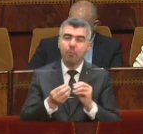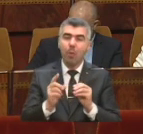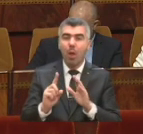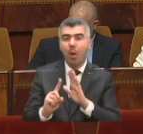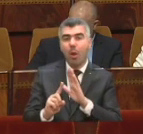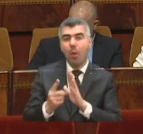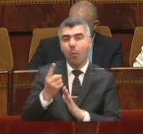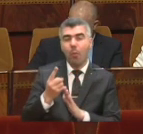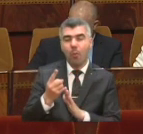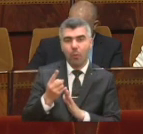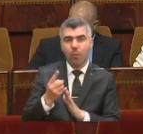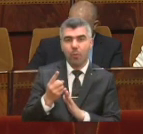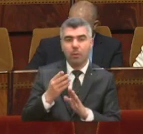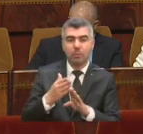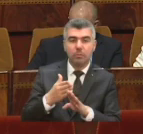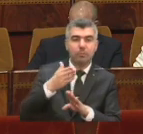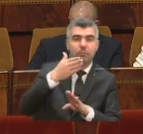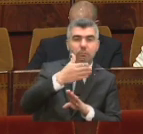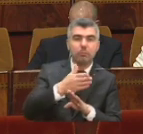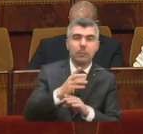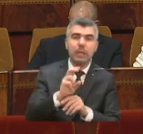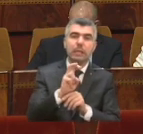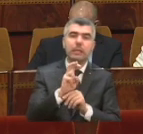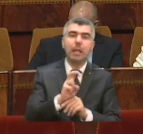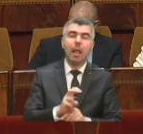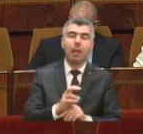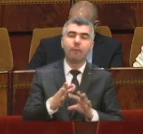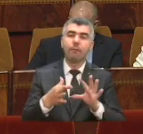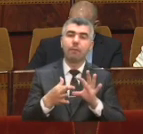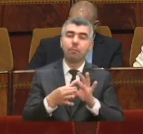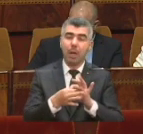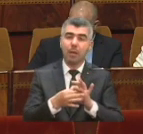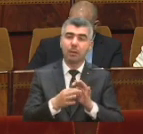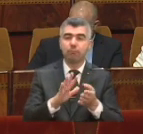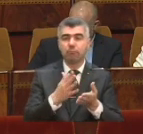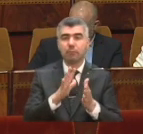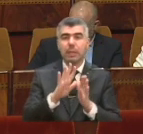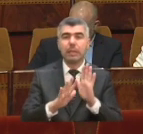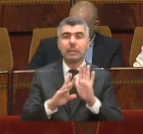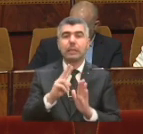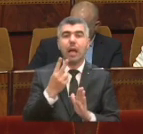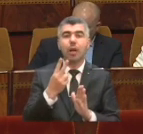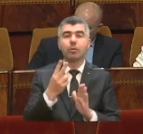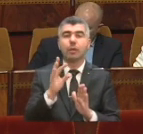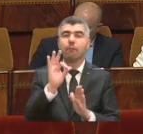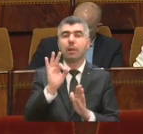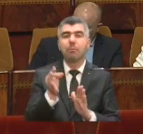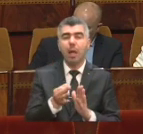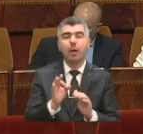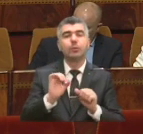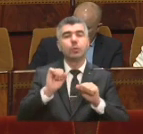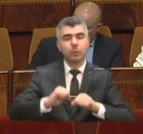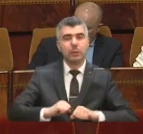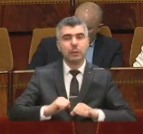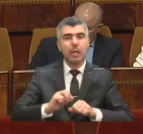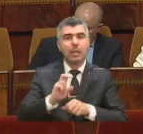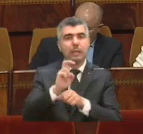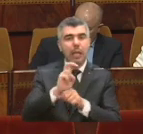هو الولوج إلى التمويل البنكي، يلا 12% ديال الشركات اللي تتحصل على القروض وهذا